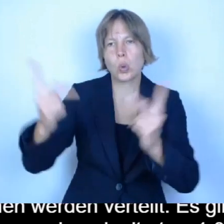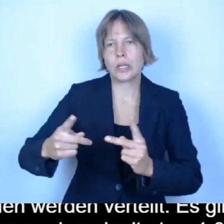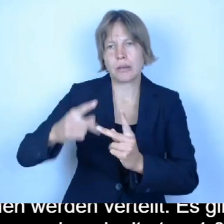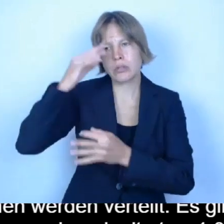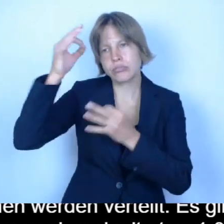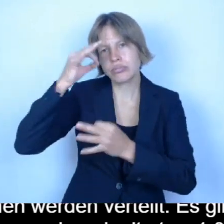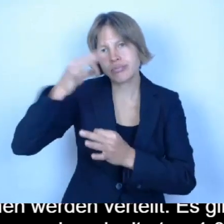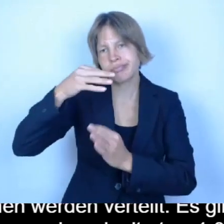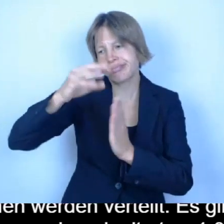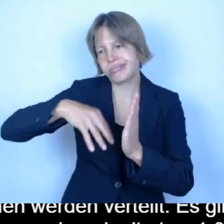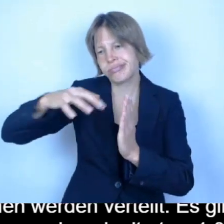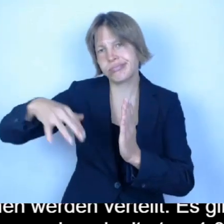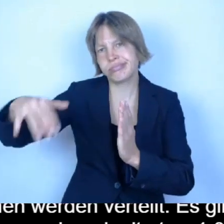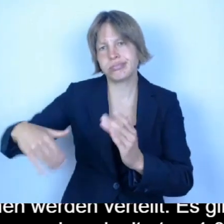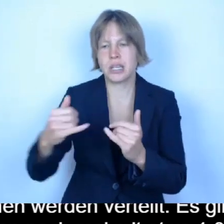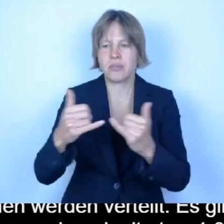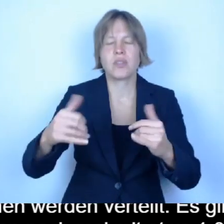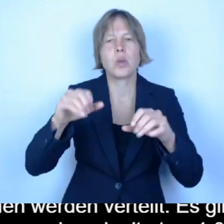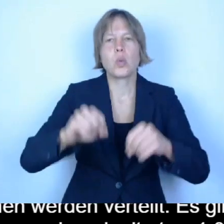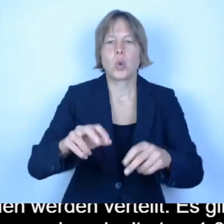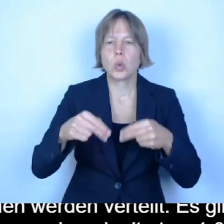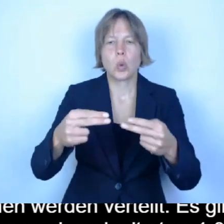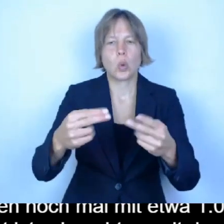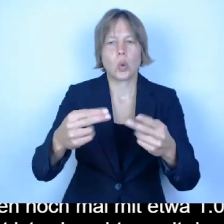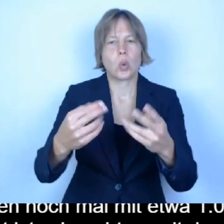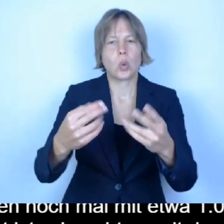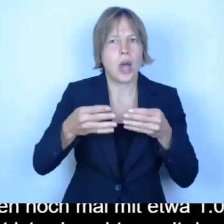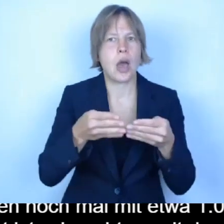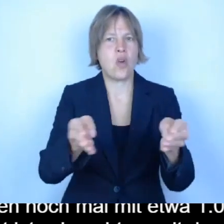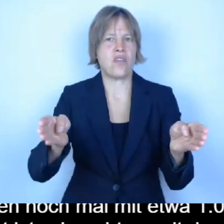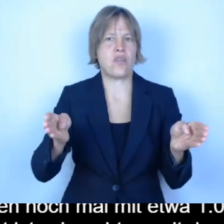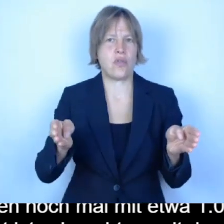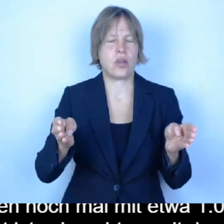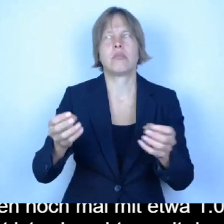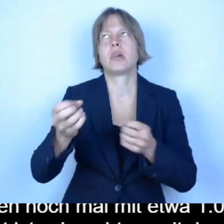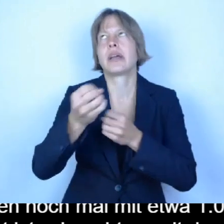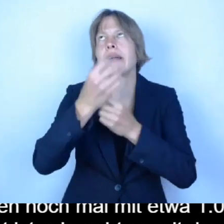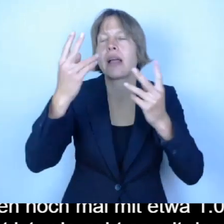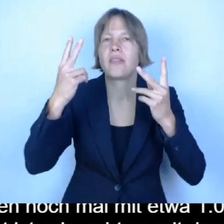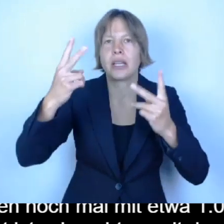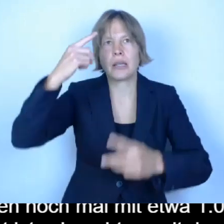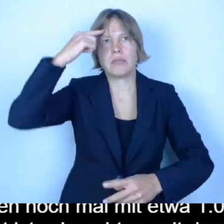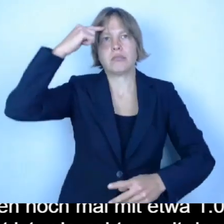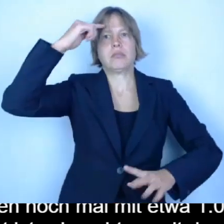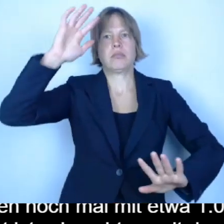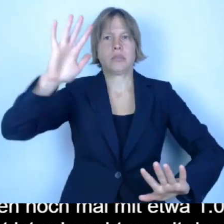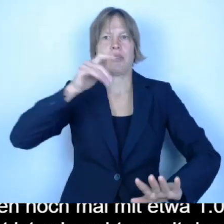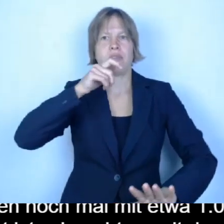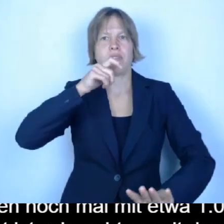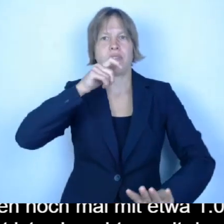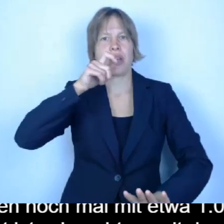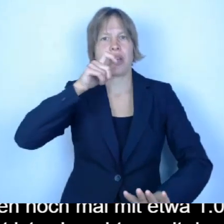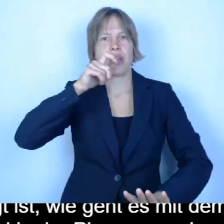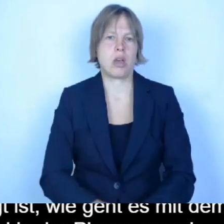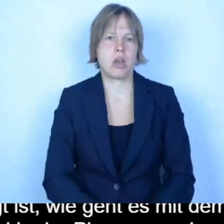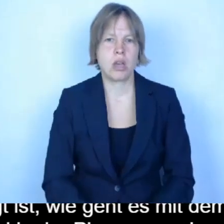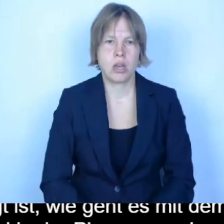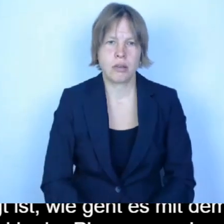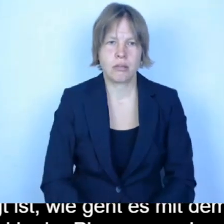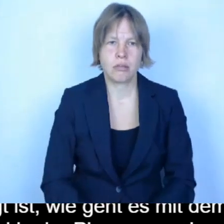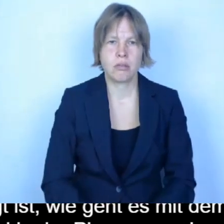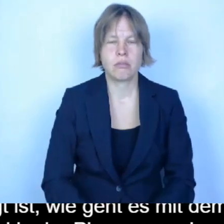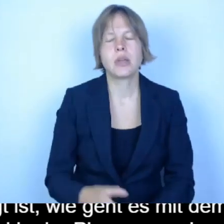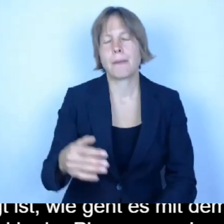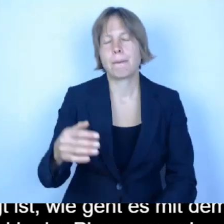Grundsatz Besonnenheit und Vorsicht. Bernd Ziebler wird dazu was sagen. Das wird dann demnächst den Ministerpräsidenten und der Bundeskanzlerin